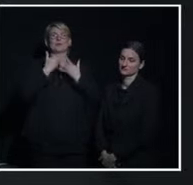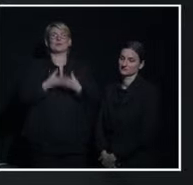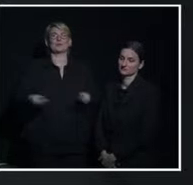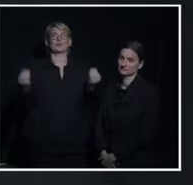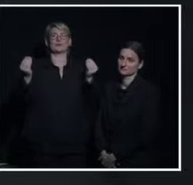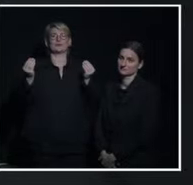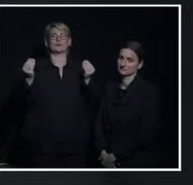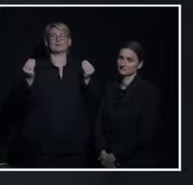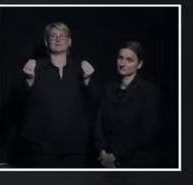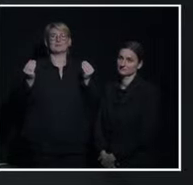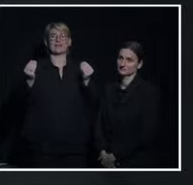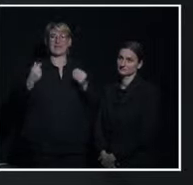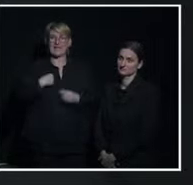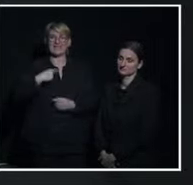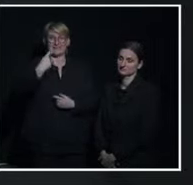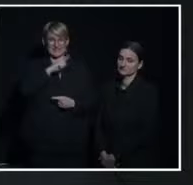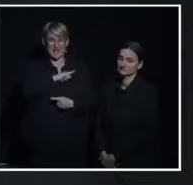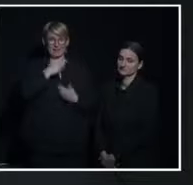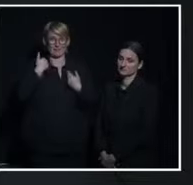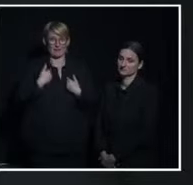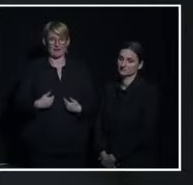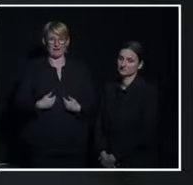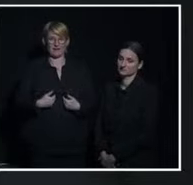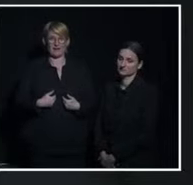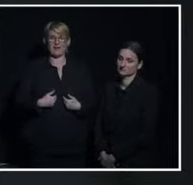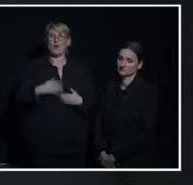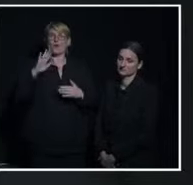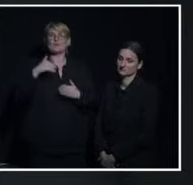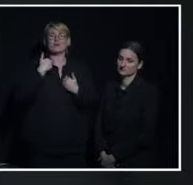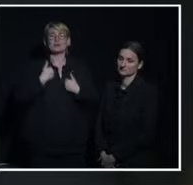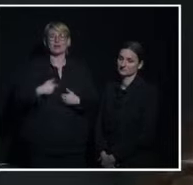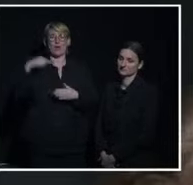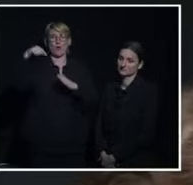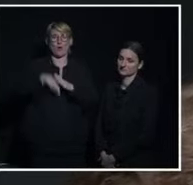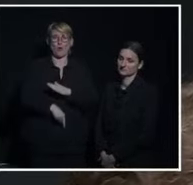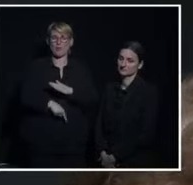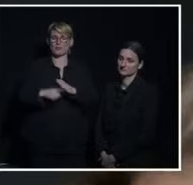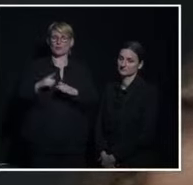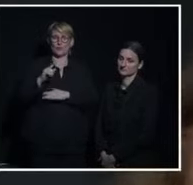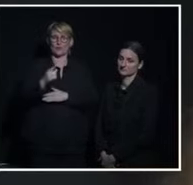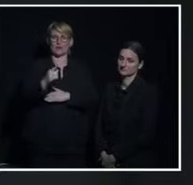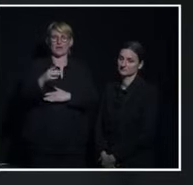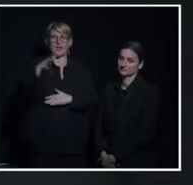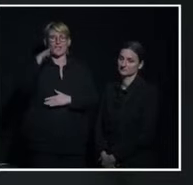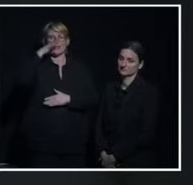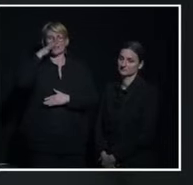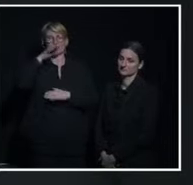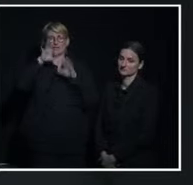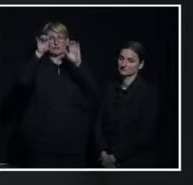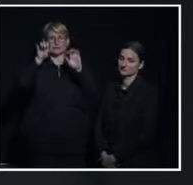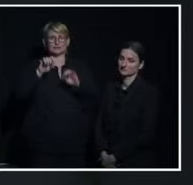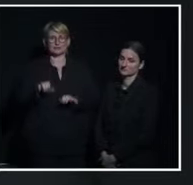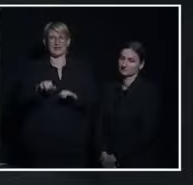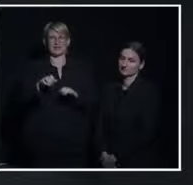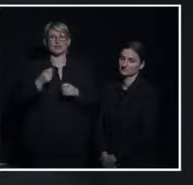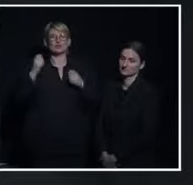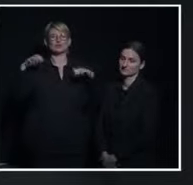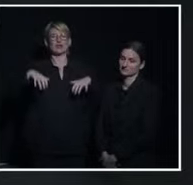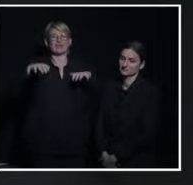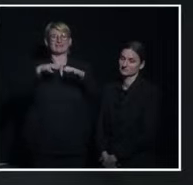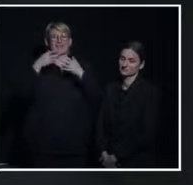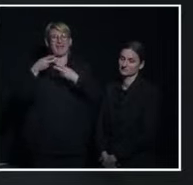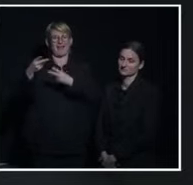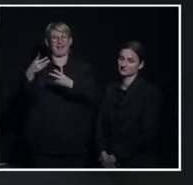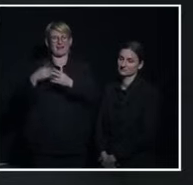selber bin durch die Hölle der Unmenschlichkeit gegangen, durch die Schreckenslager der nationalsozialistischen Systems. Die meisten von uns haben